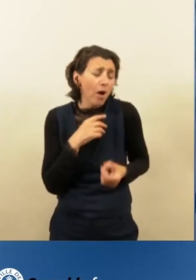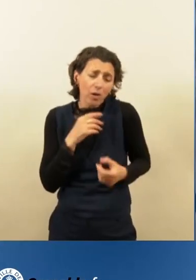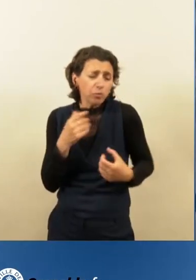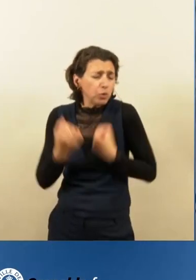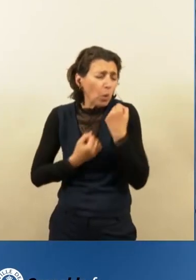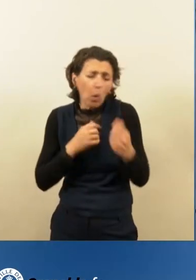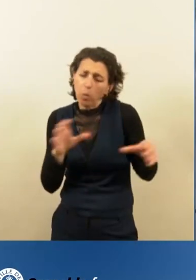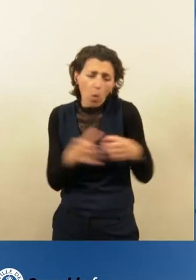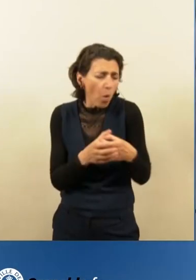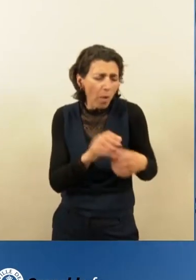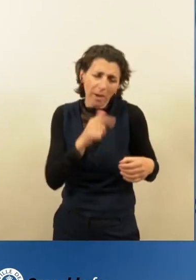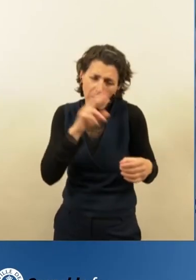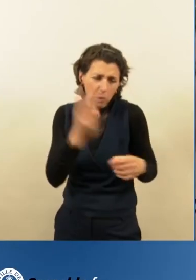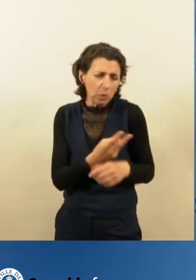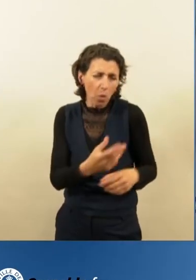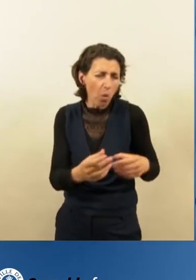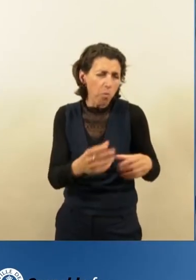honte et c'est irresponsable